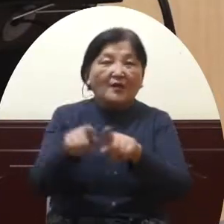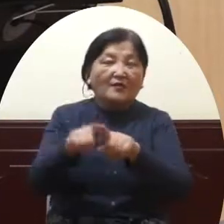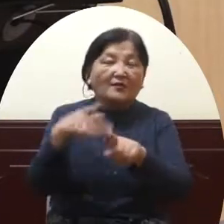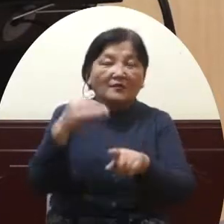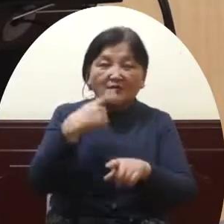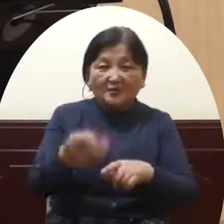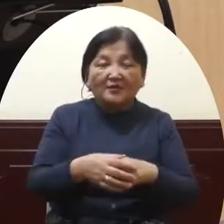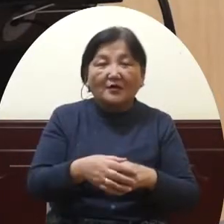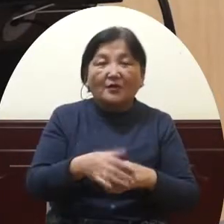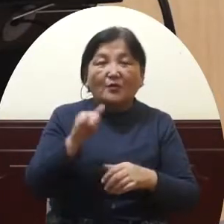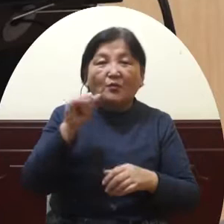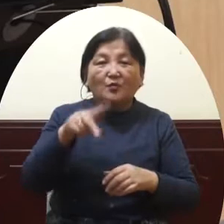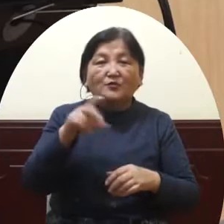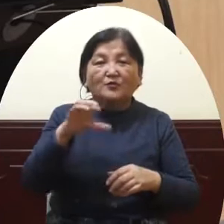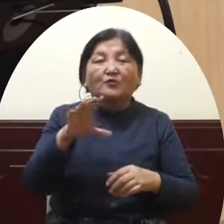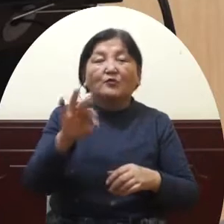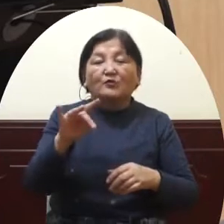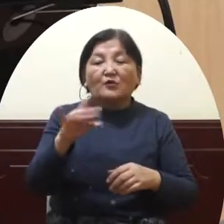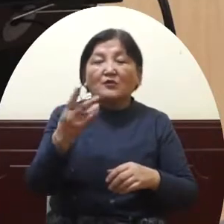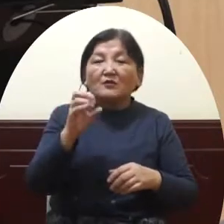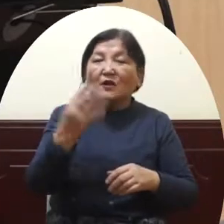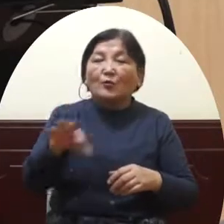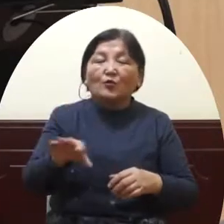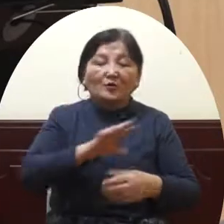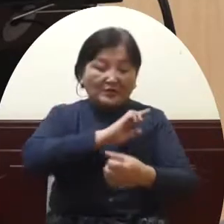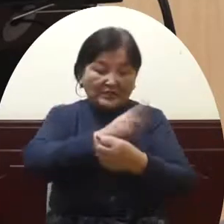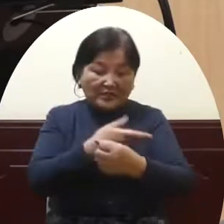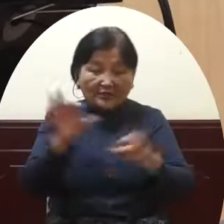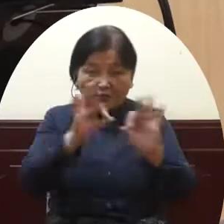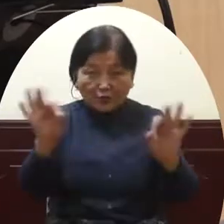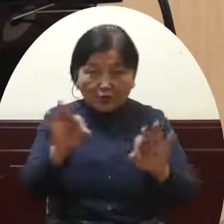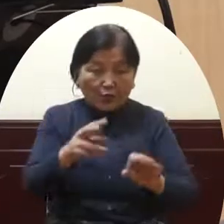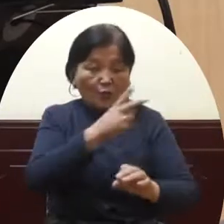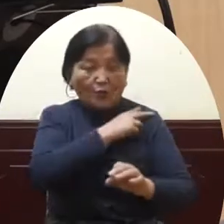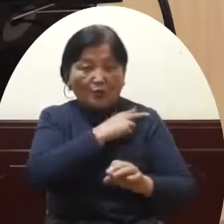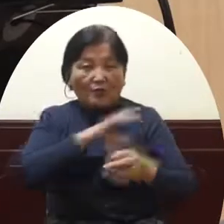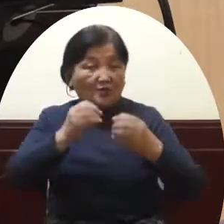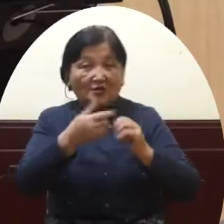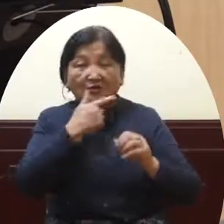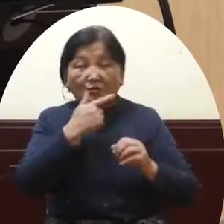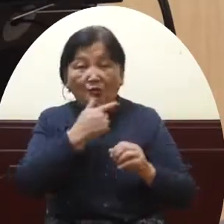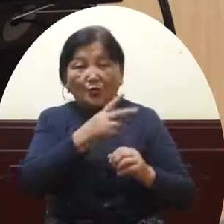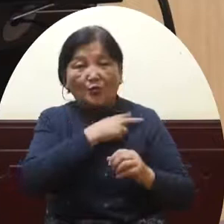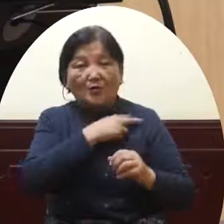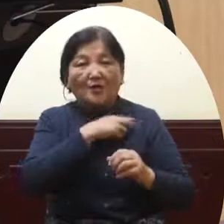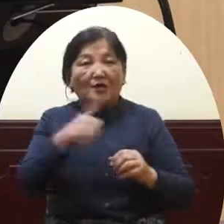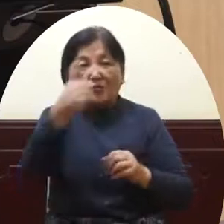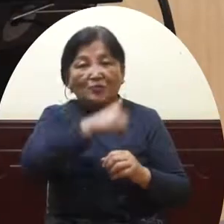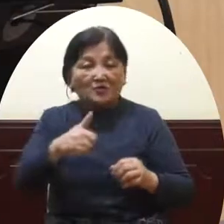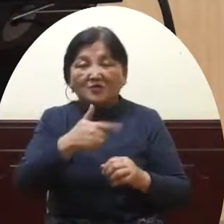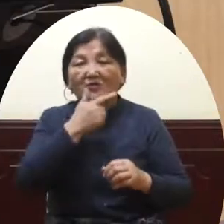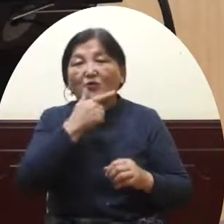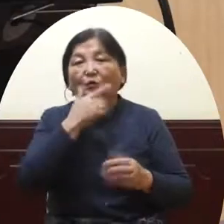Тэгээ би бол энэ улс төрийн намууд чадамжгүй болоод үүргээ гүйцэтгэж чадхаа болоод ирэнгүүт энэ орон зай дээр